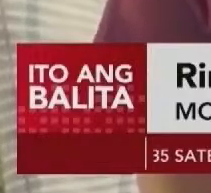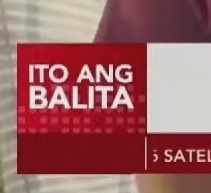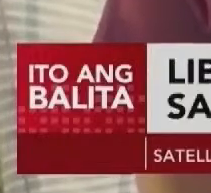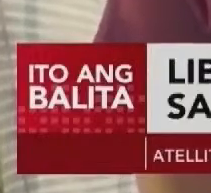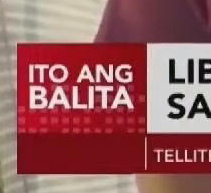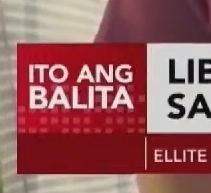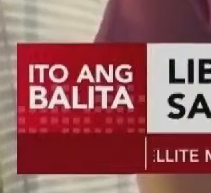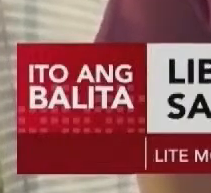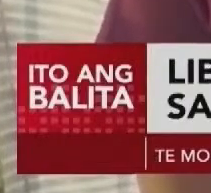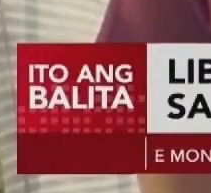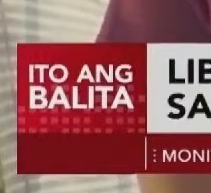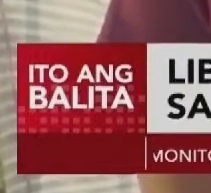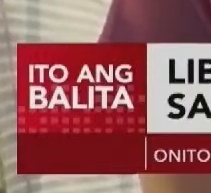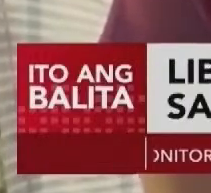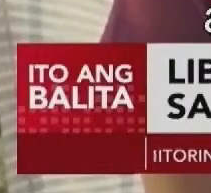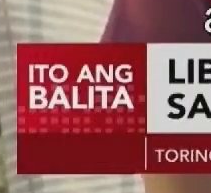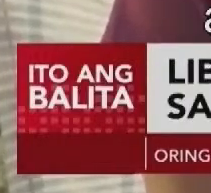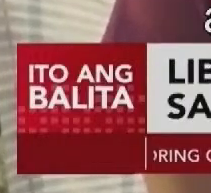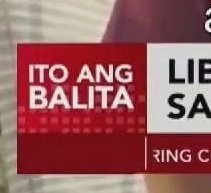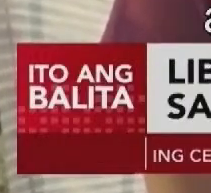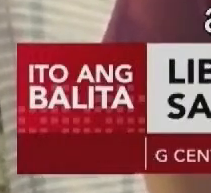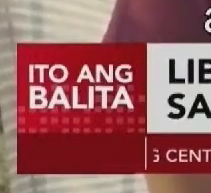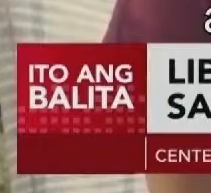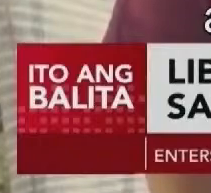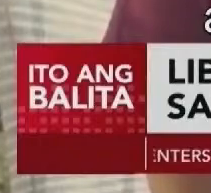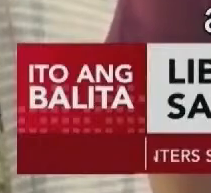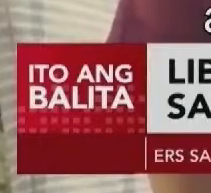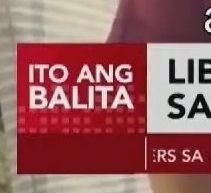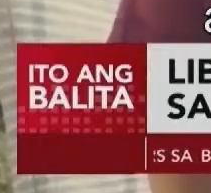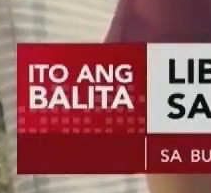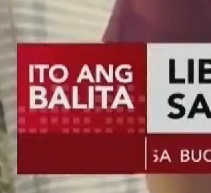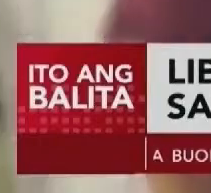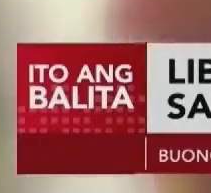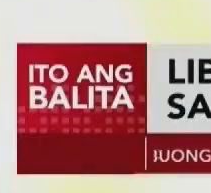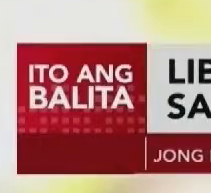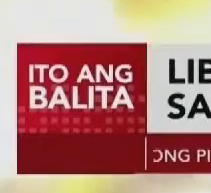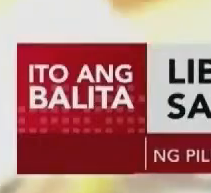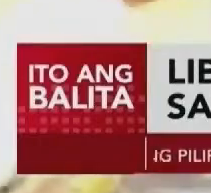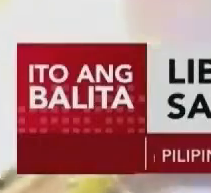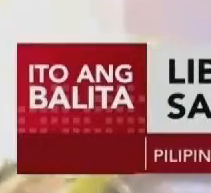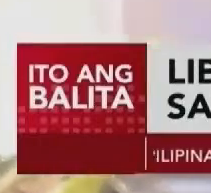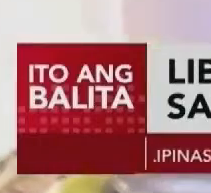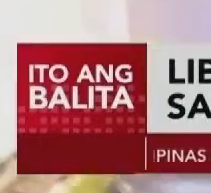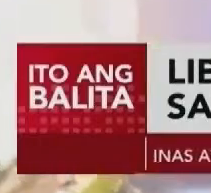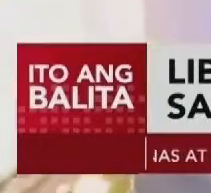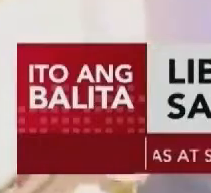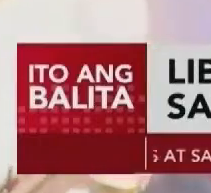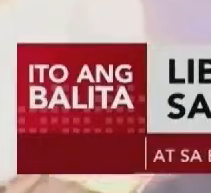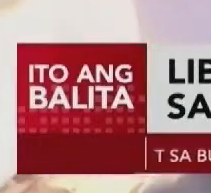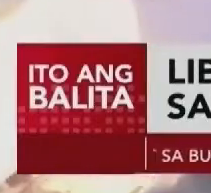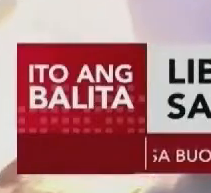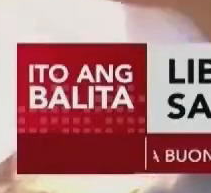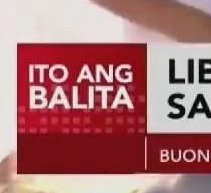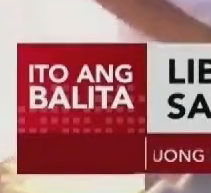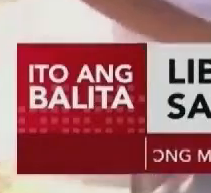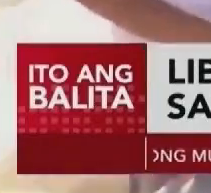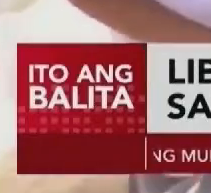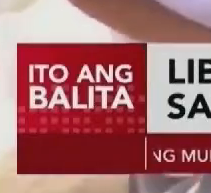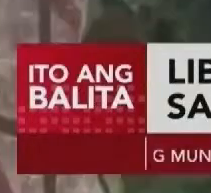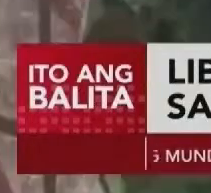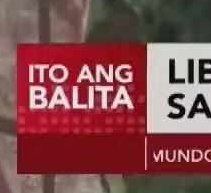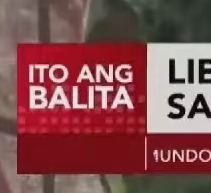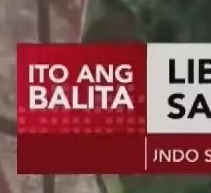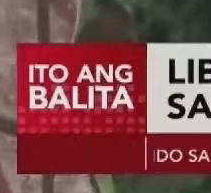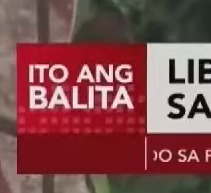lang po pabayad sa bahay, tubig, kuryente, kulang pa ngayong pagkain namin. Upang makatulong na matugunan ang problema